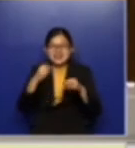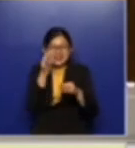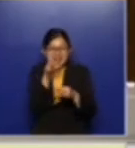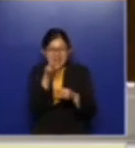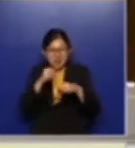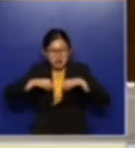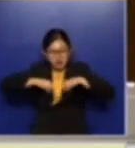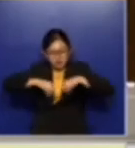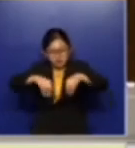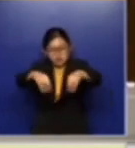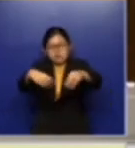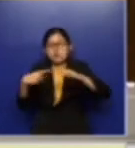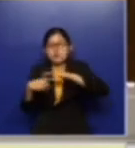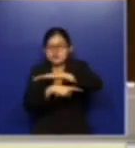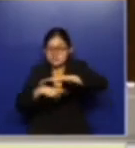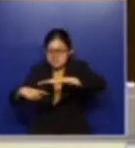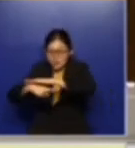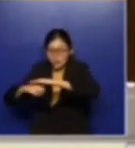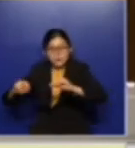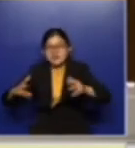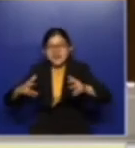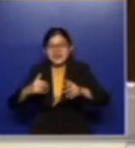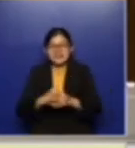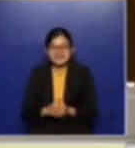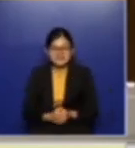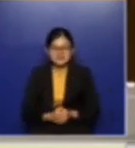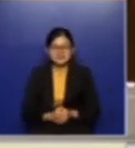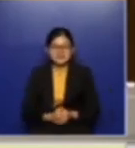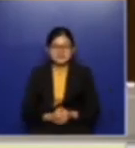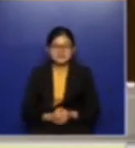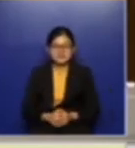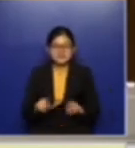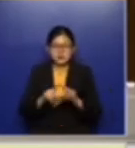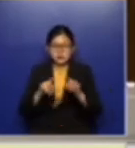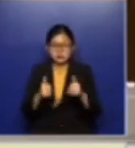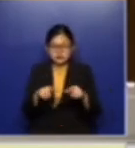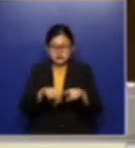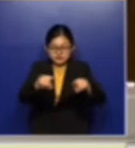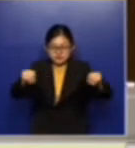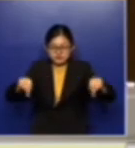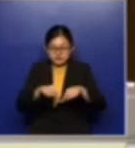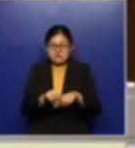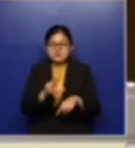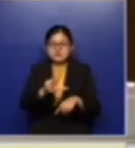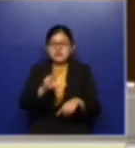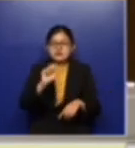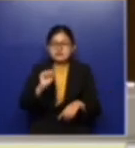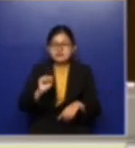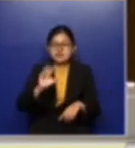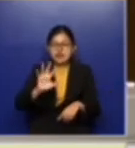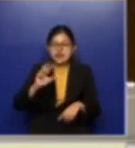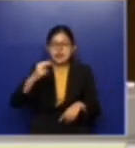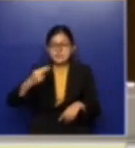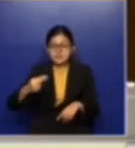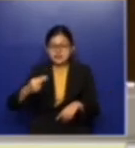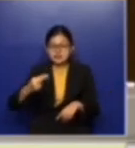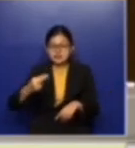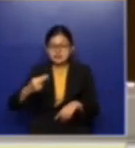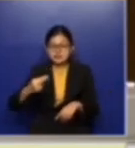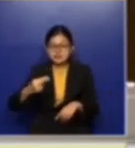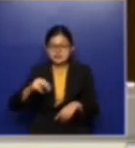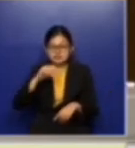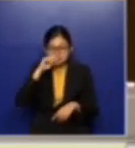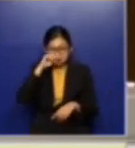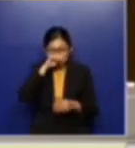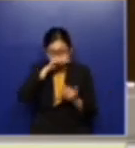าของท่านมีประมาณ 570,000 แต่อยู่ในเขตเนี่ยประมาณ 350,000 ในเขตชลประทานที่ส่งน้ำ